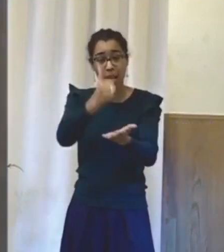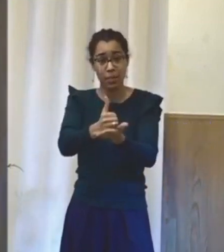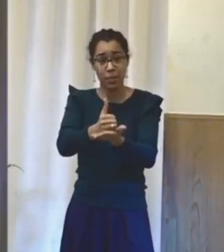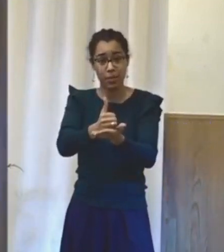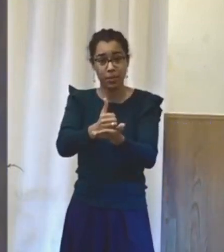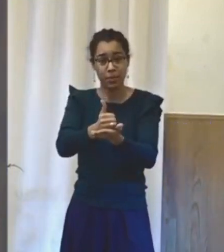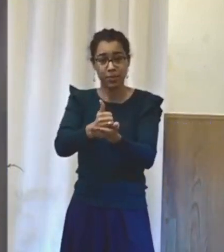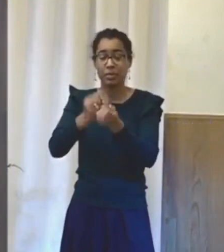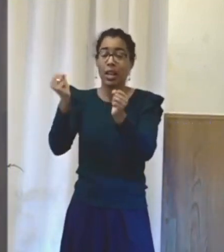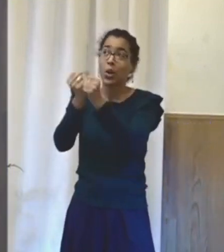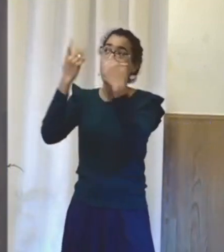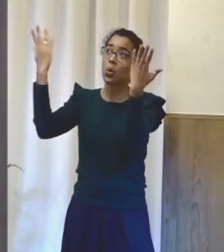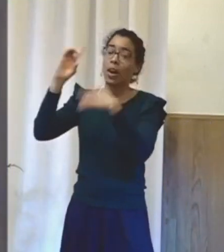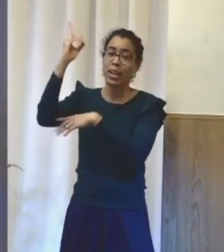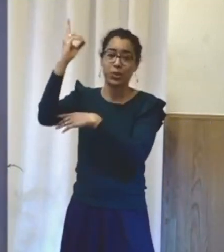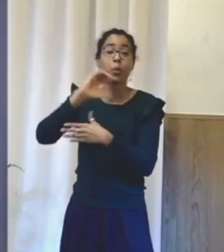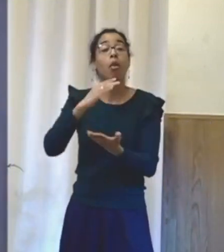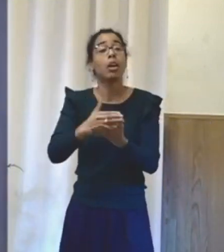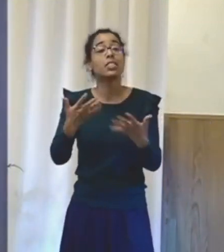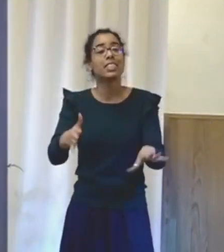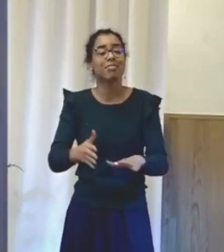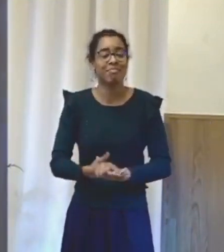Gloire à son nom. Je m'arrête là.